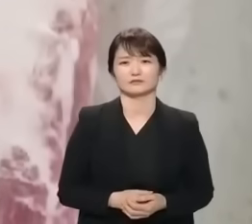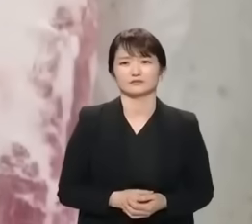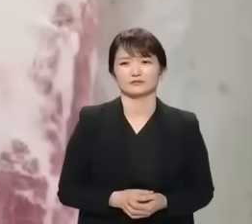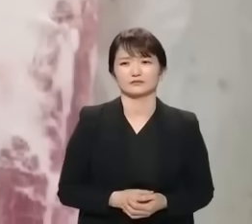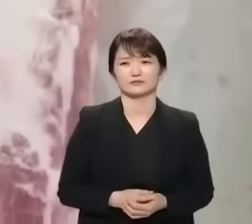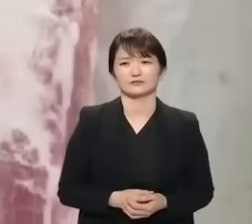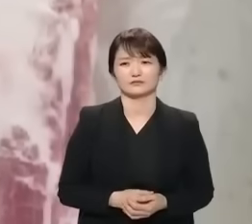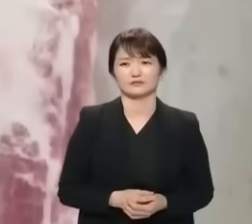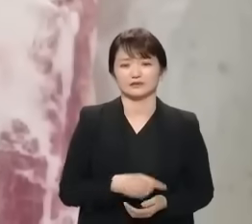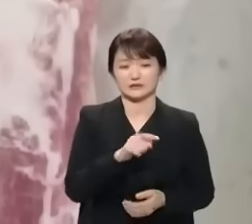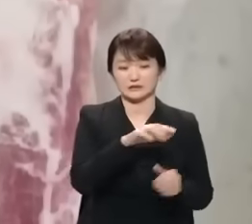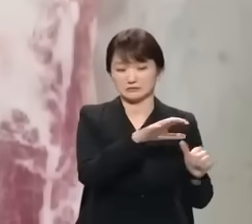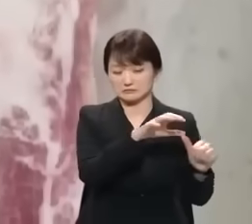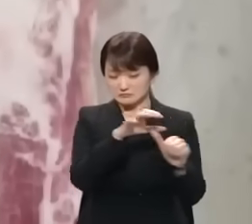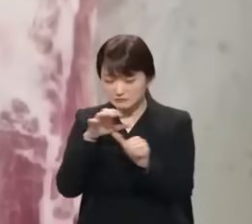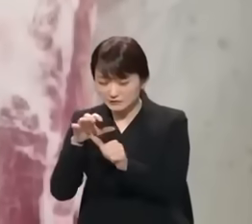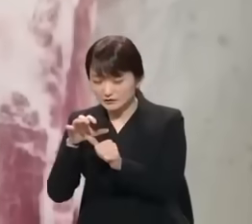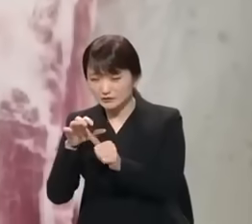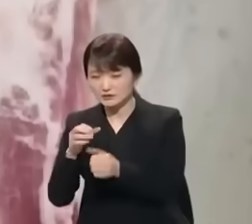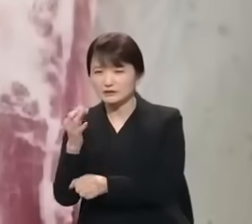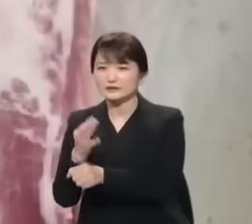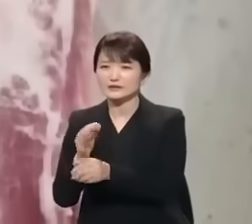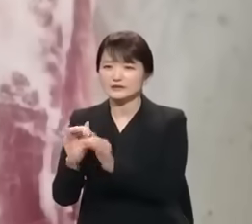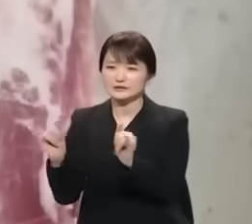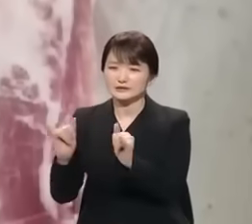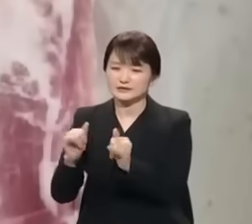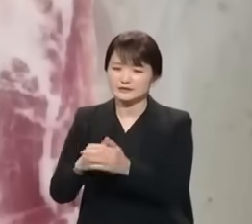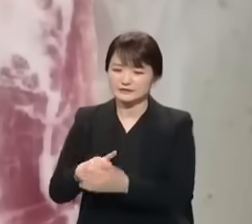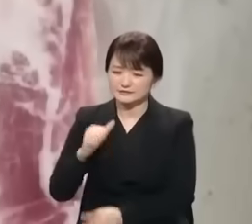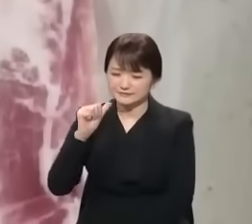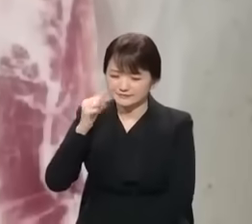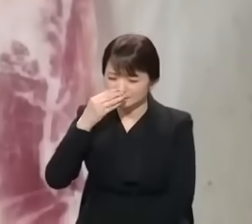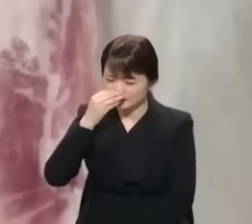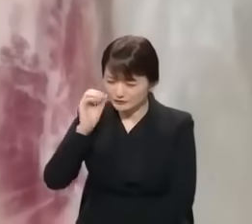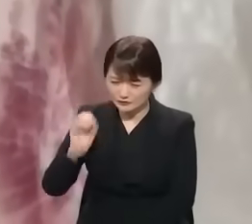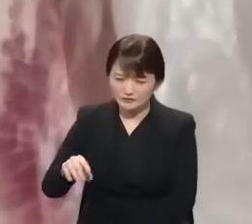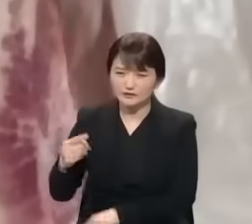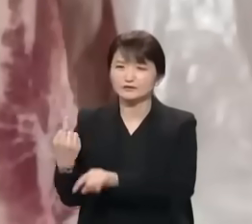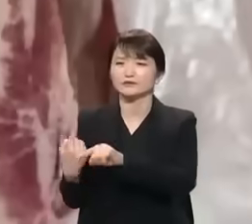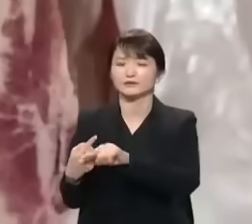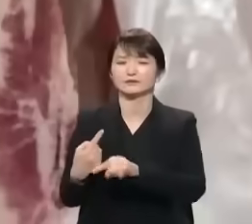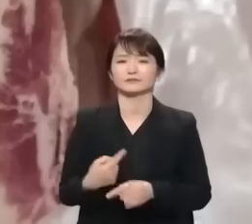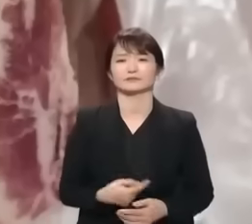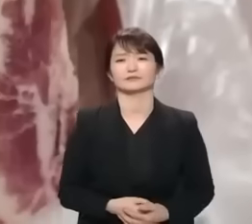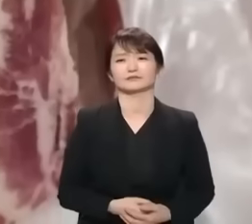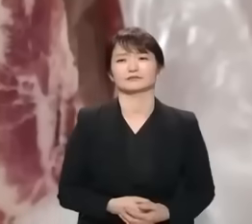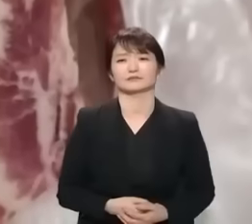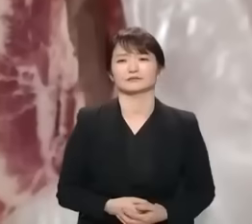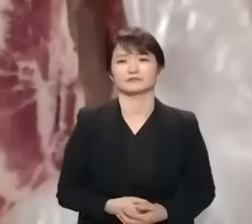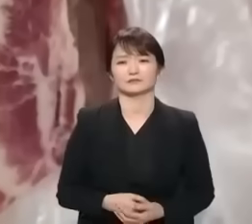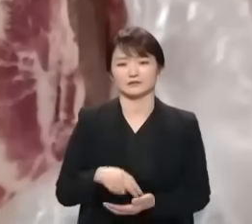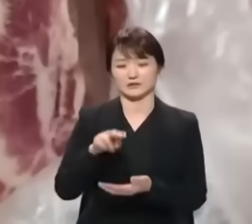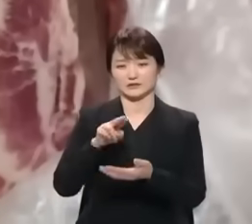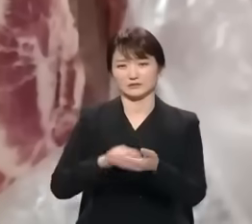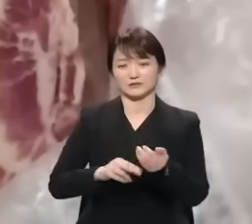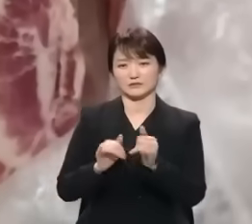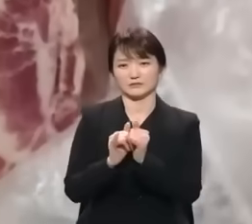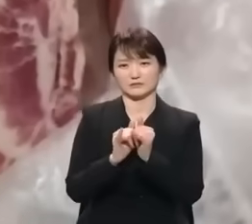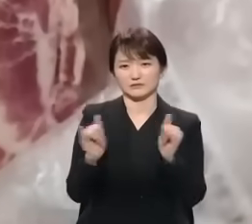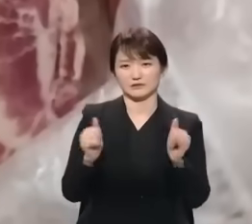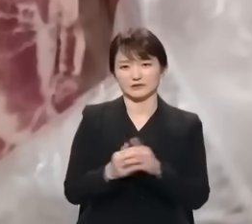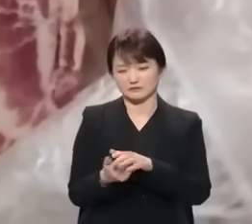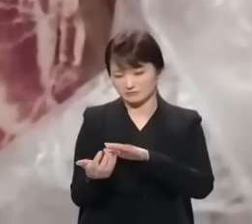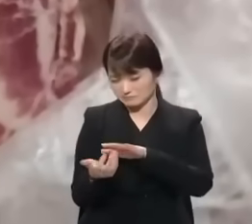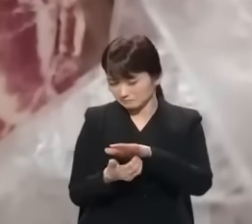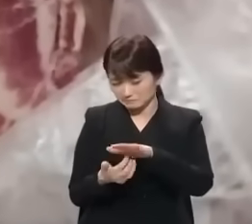해서 저런 식으로 이제 소비자들을 우롱하는 그런 결과가 되는데요 어 결국이 그 판매자가 상수를 부리지